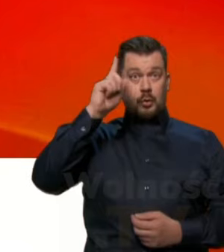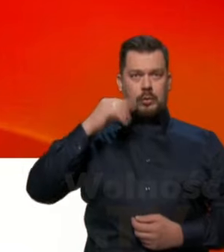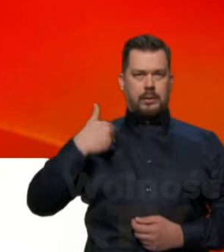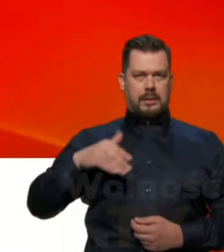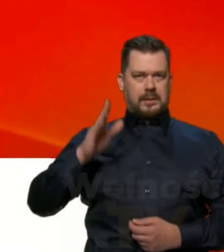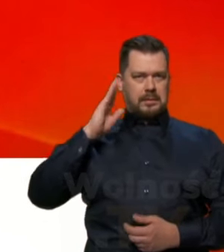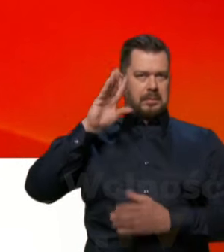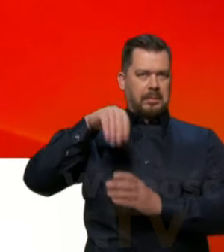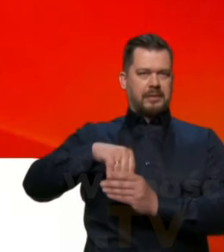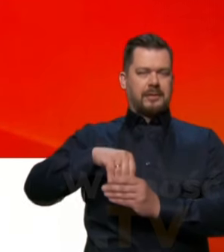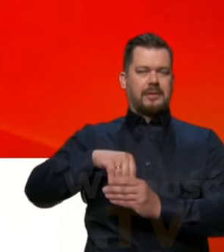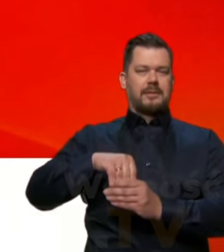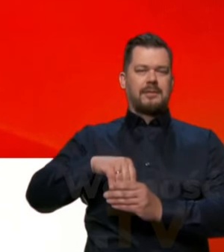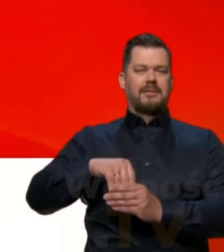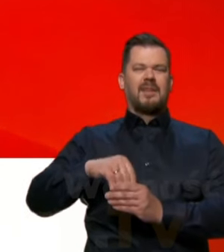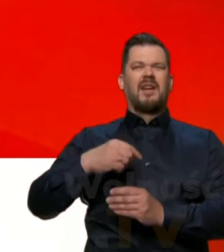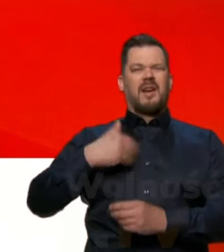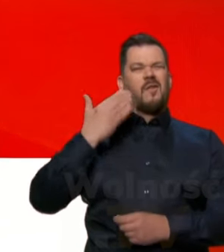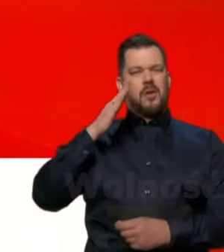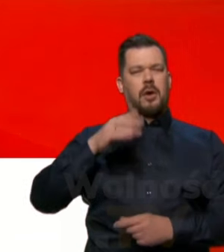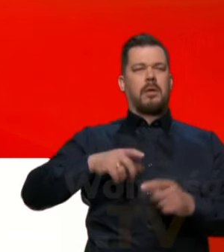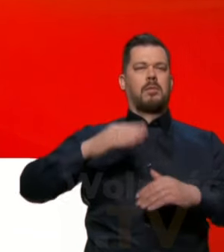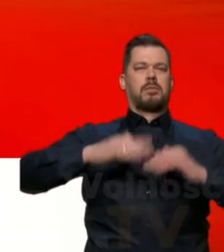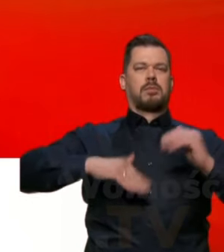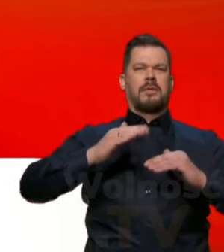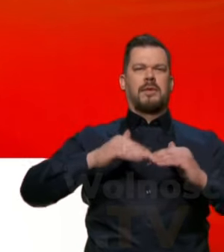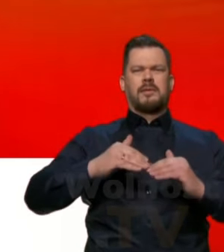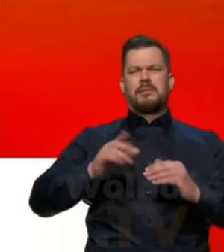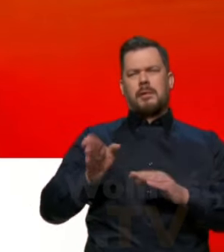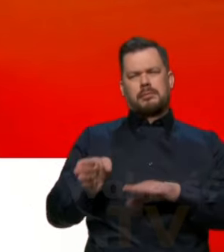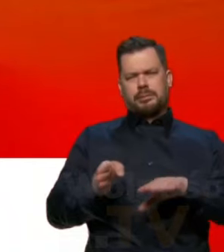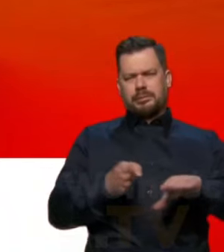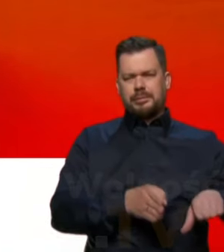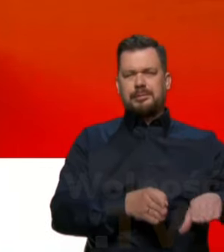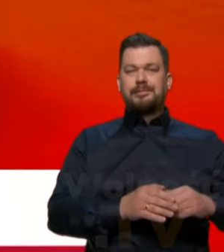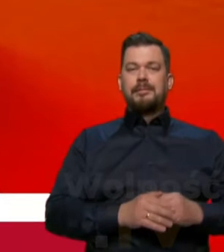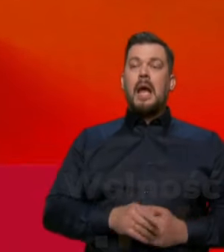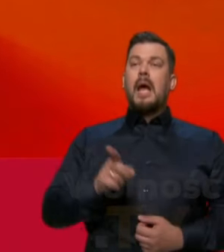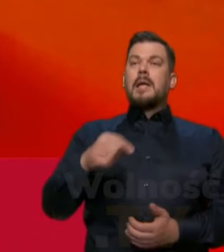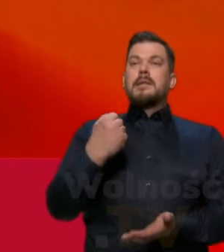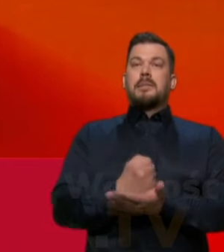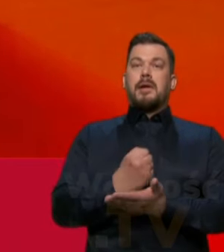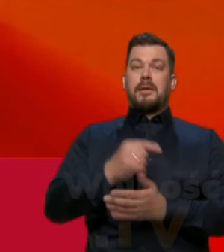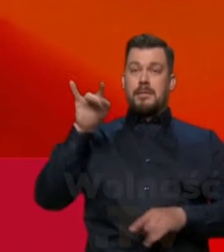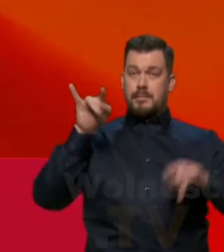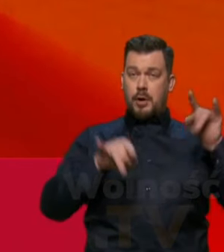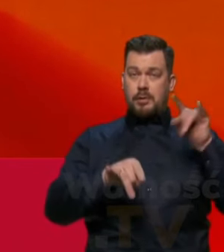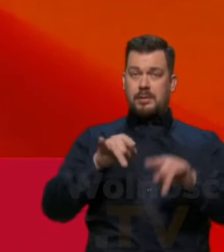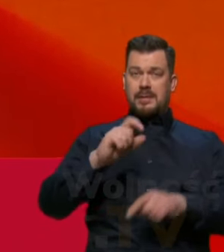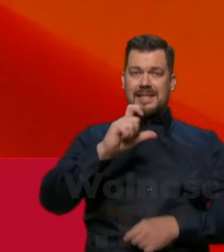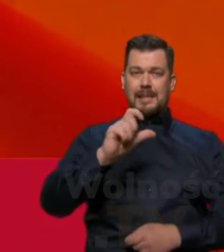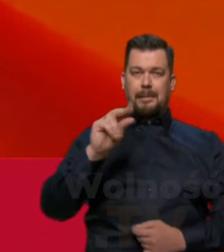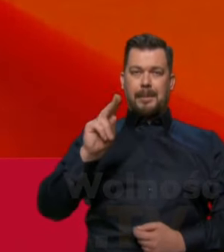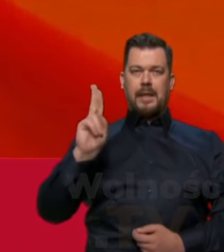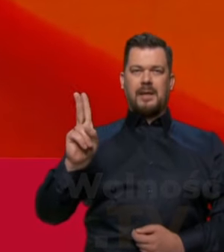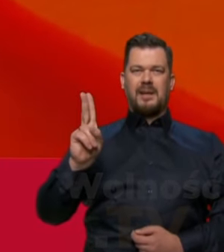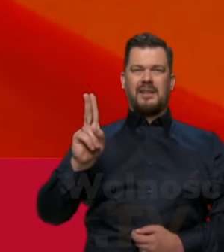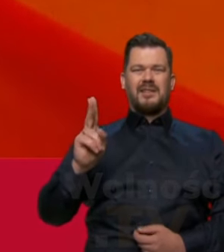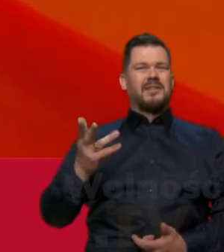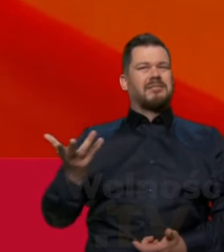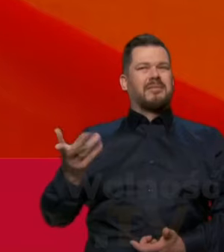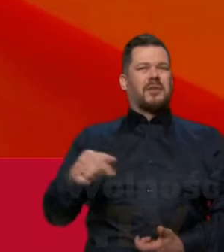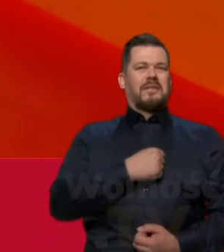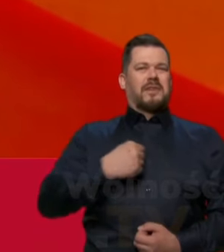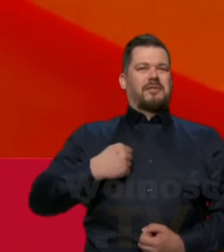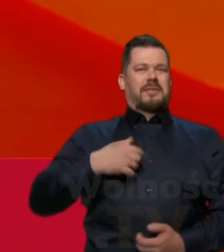mieszkać. Ja jestem oczywiście za tym, żeby budować. Ale to była drobna uwaga. Mówimy o porcie. Otóż to nie zależy zupełnie od